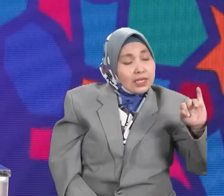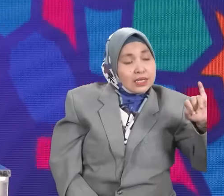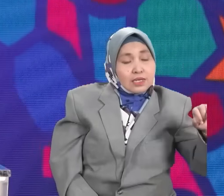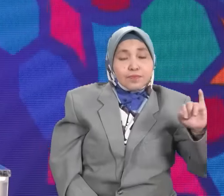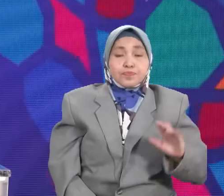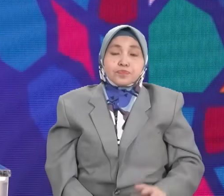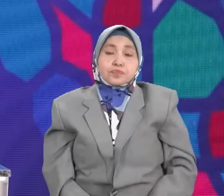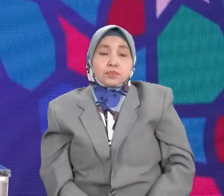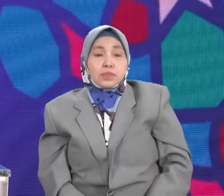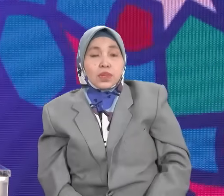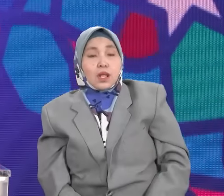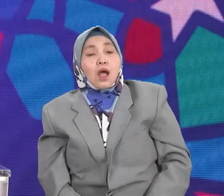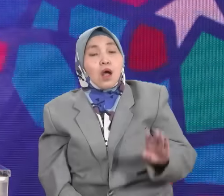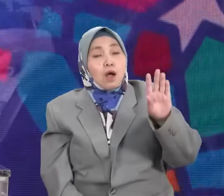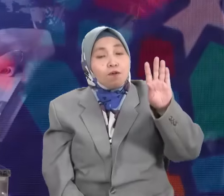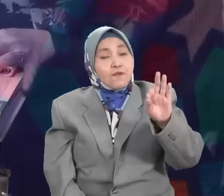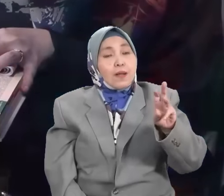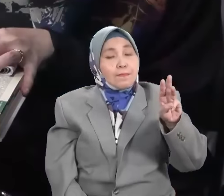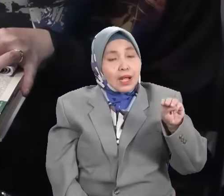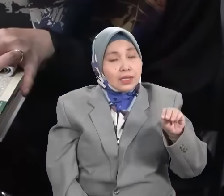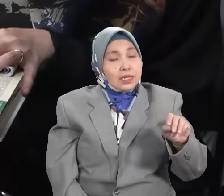satu dua tiga